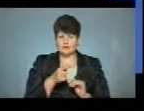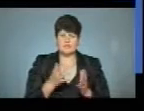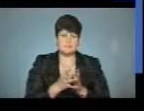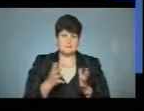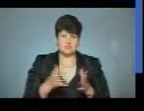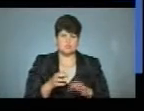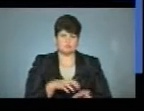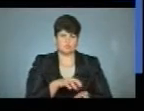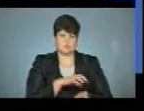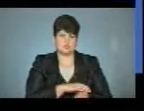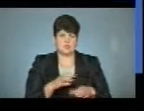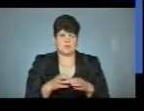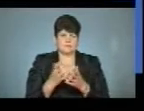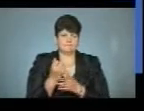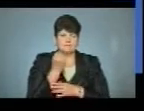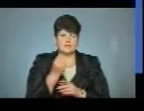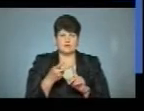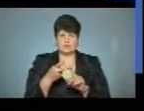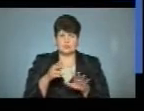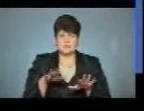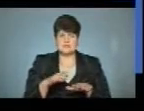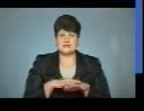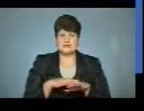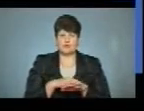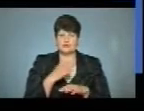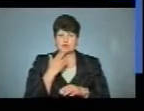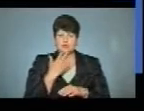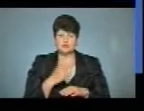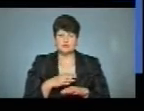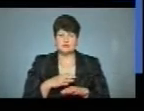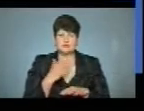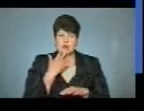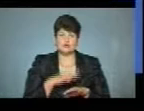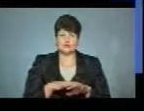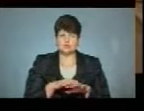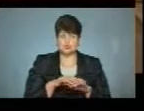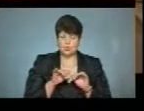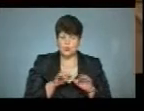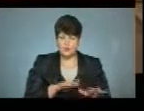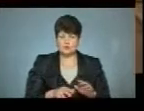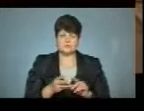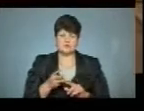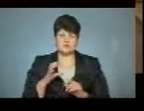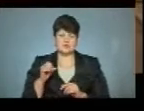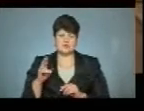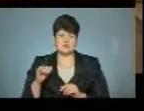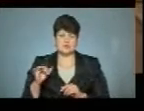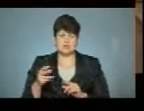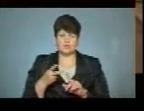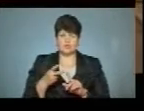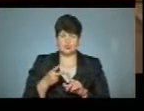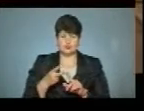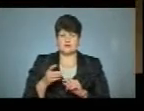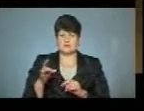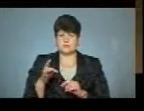здобула комуністична партія. На другому місці – Народний рух, на третьому – Соціалістична партія. У друге позачергові вибори до